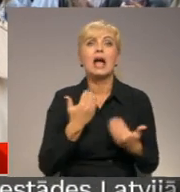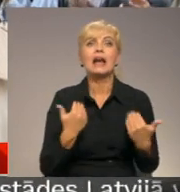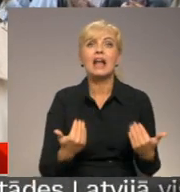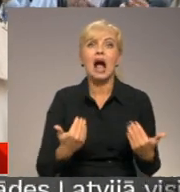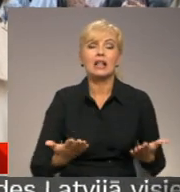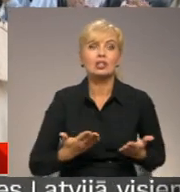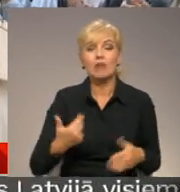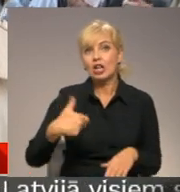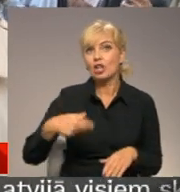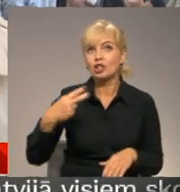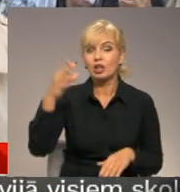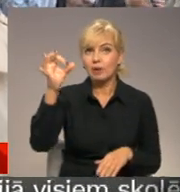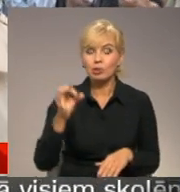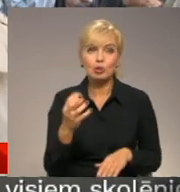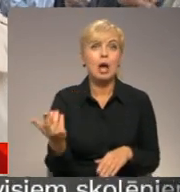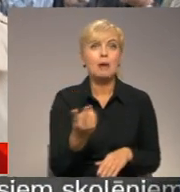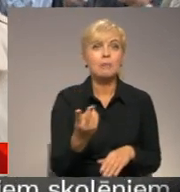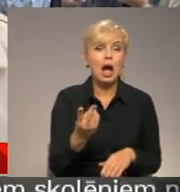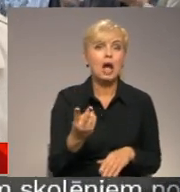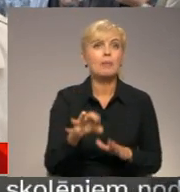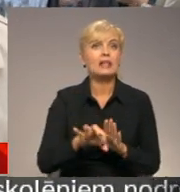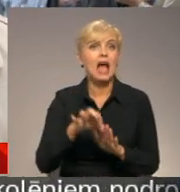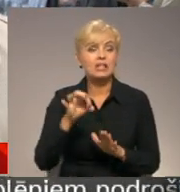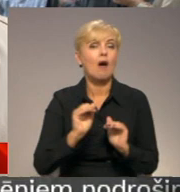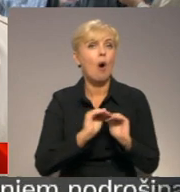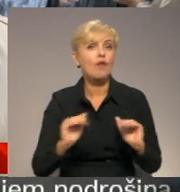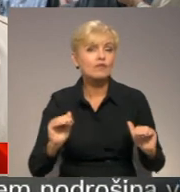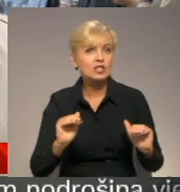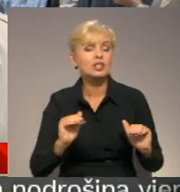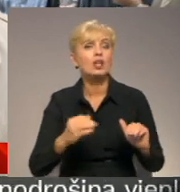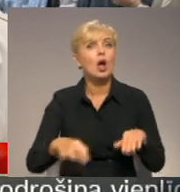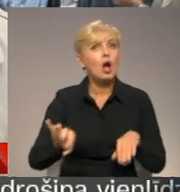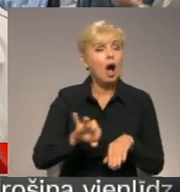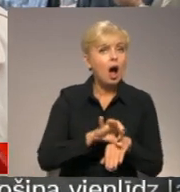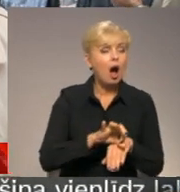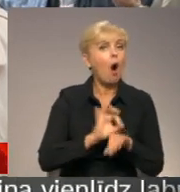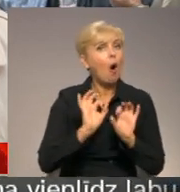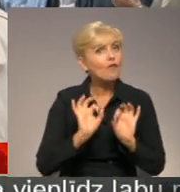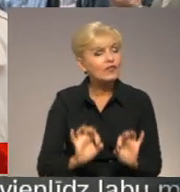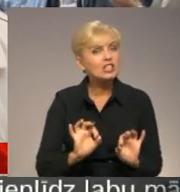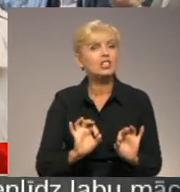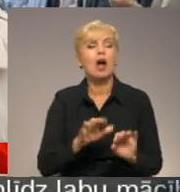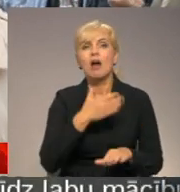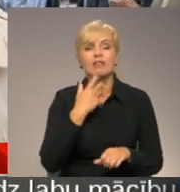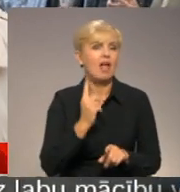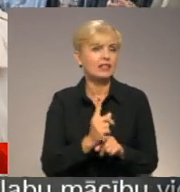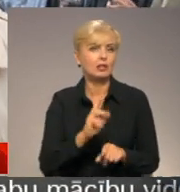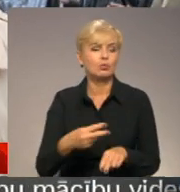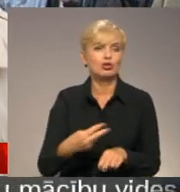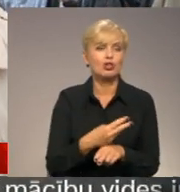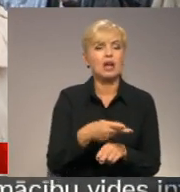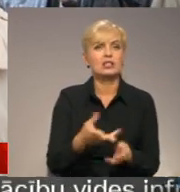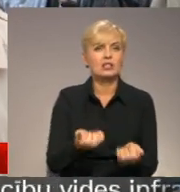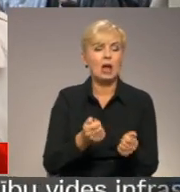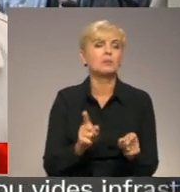mēs redzam, ka 62% pāru neizvēlas oficiāli noformēt savas attiecības, tas nedrīkst būt par šķērsli tam, lai viņi saņemtu